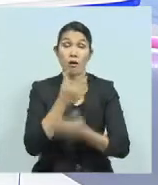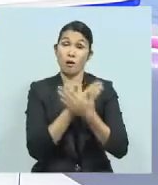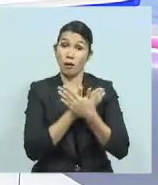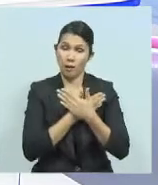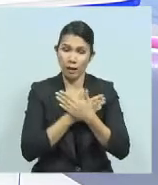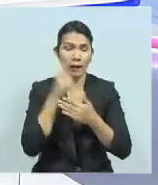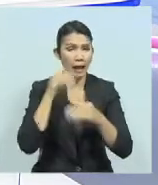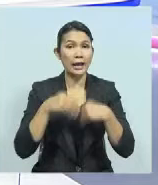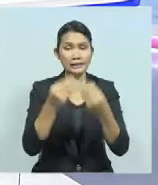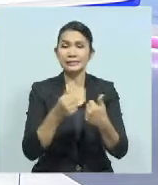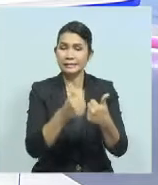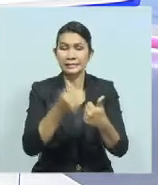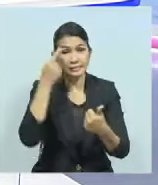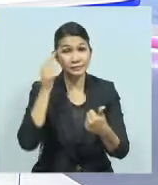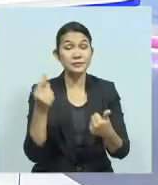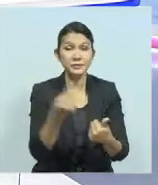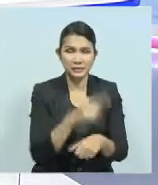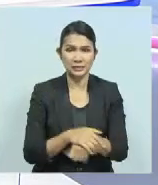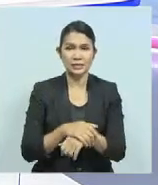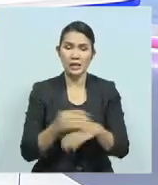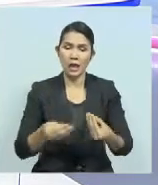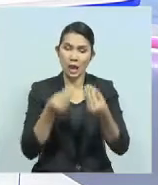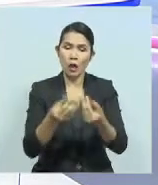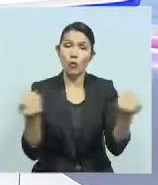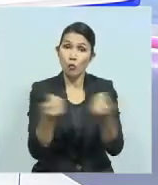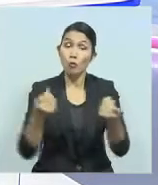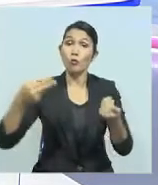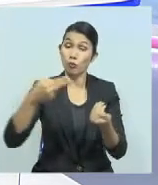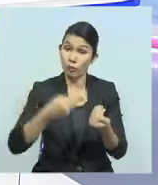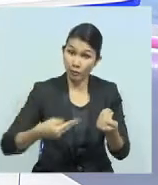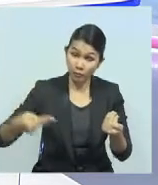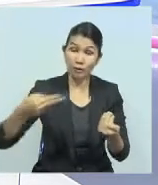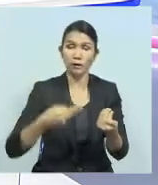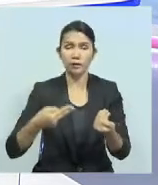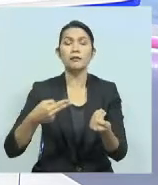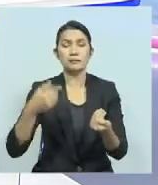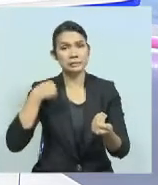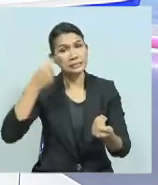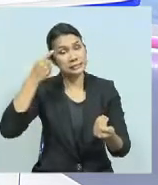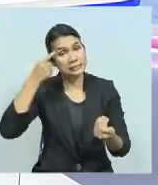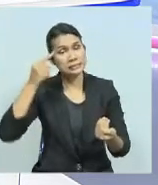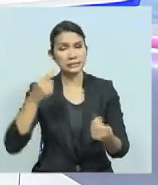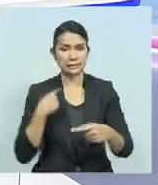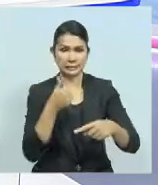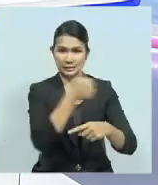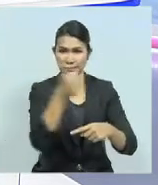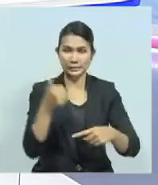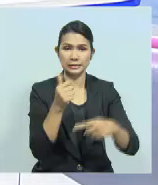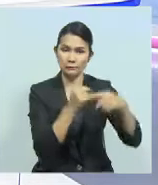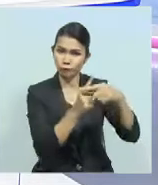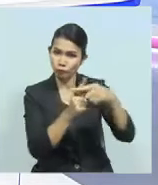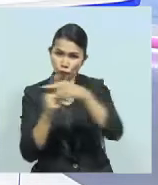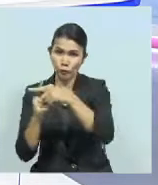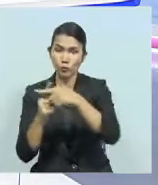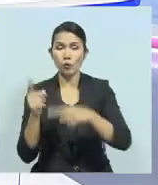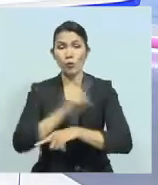ไทน์เป็นไปในทิศทางที่สร้างสรรค์ทำยังไงให้ลูกหลานของเราเนี่ยมีเรื่องของแนวคิดในด้านบวกที่จะแสดง